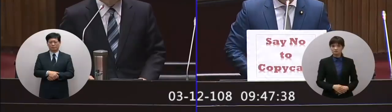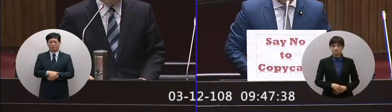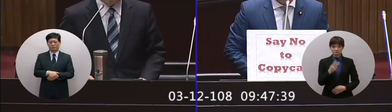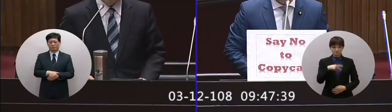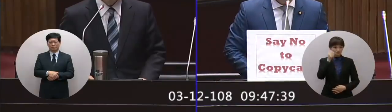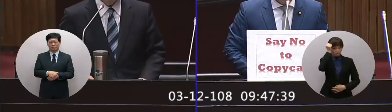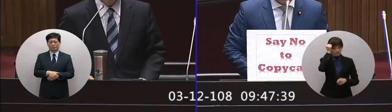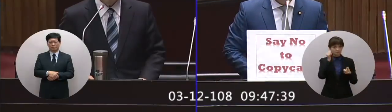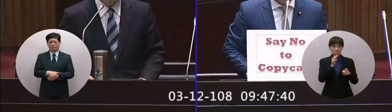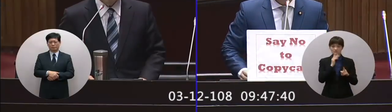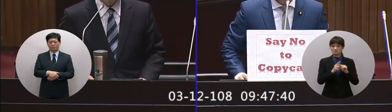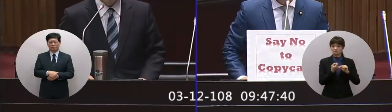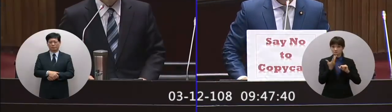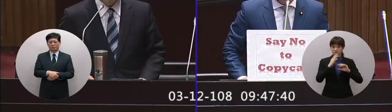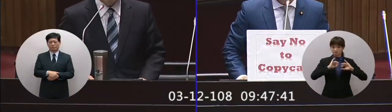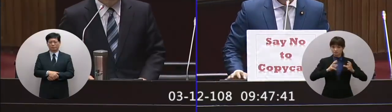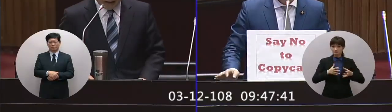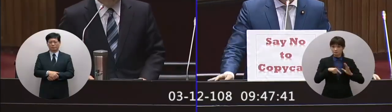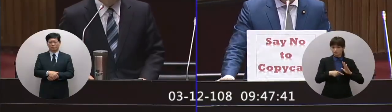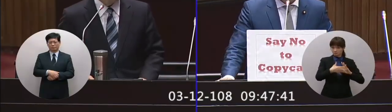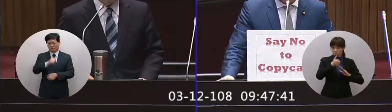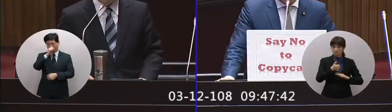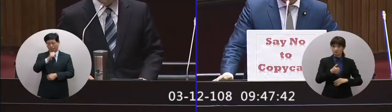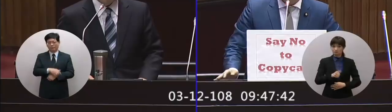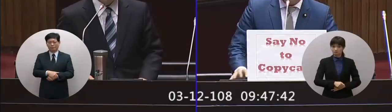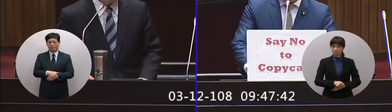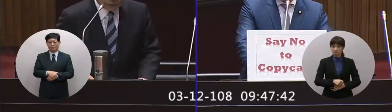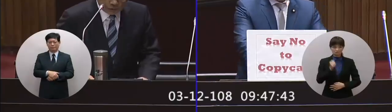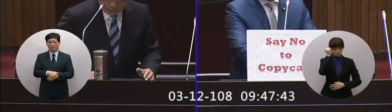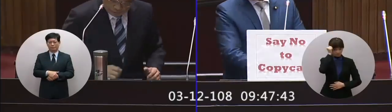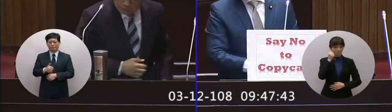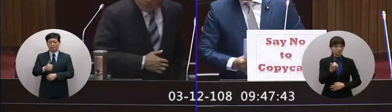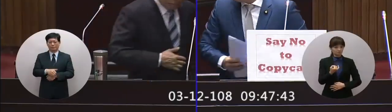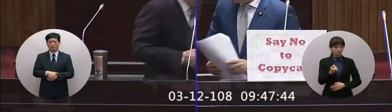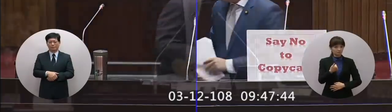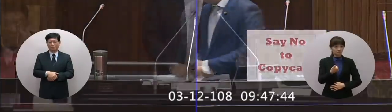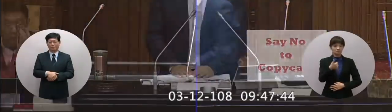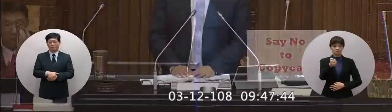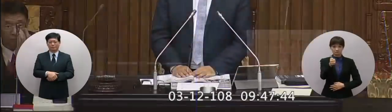请记住你是中华民国的院长，好不好？ 好， 好，谢谢， 谢谢。